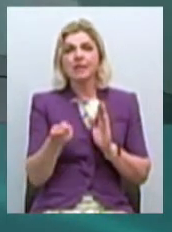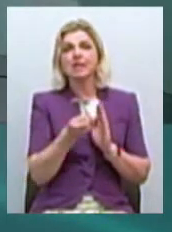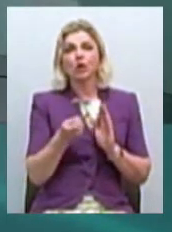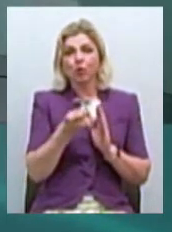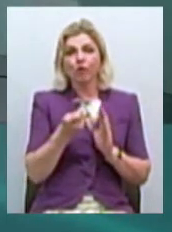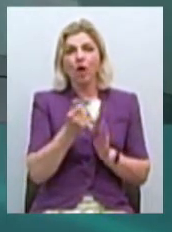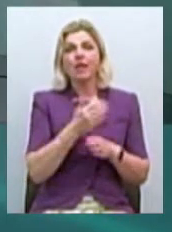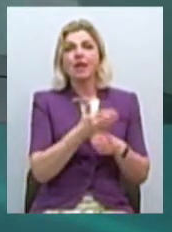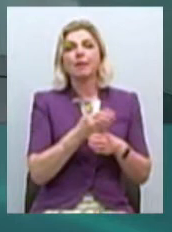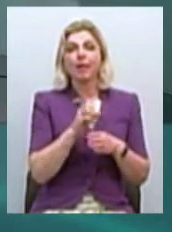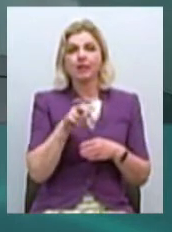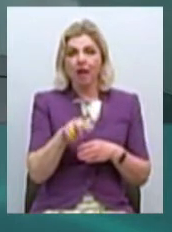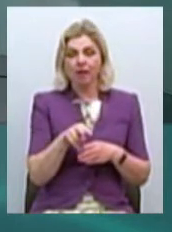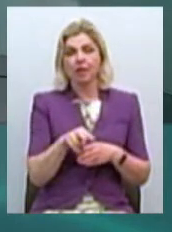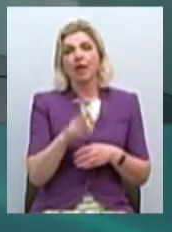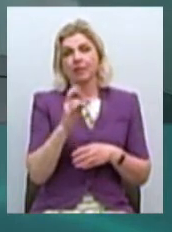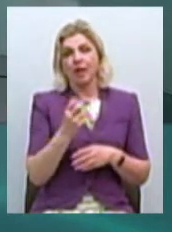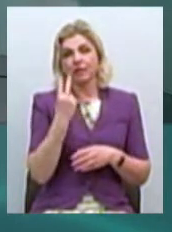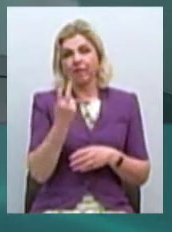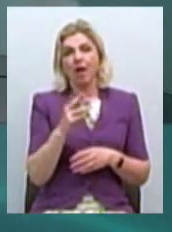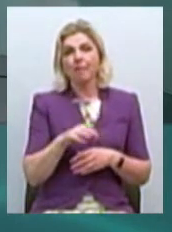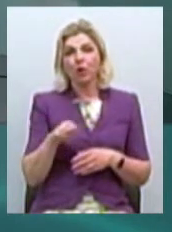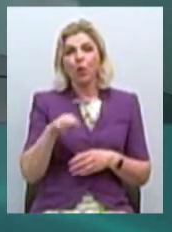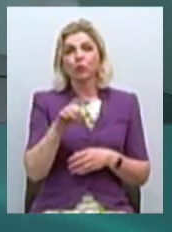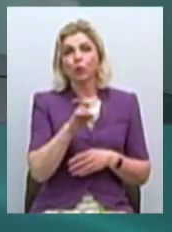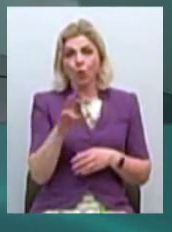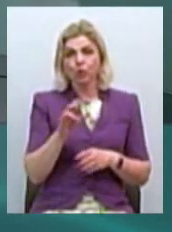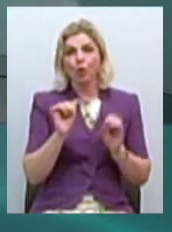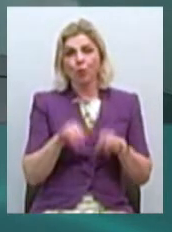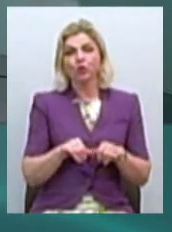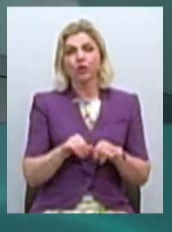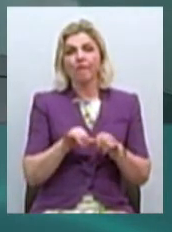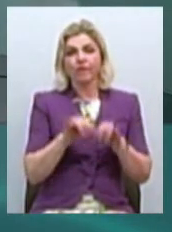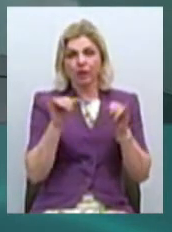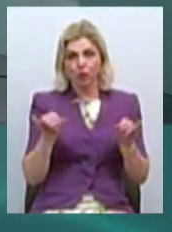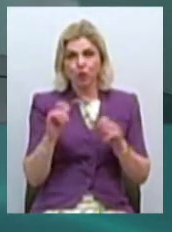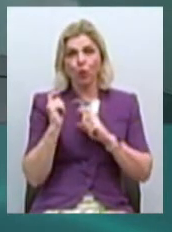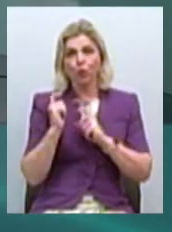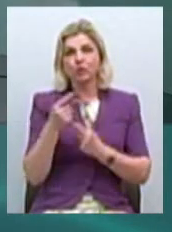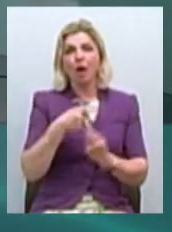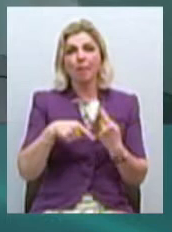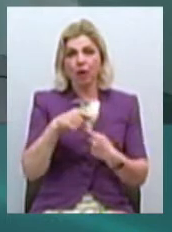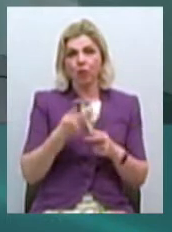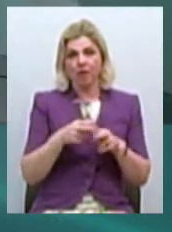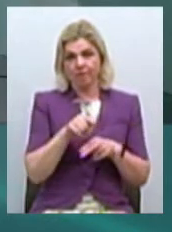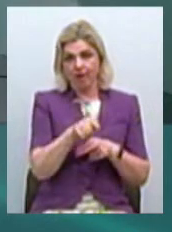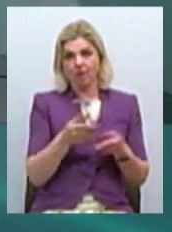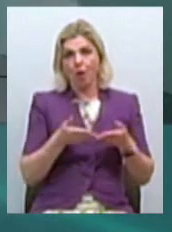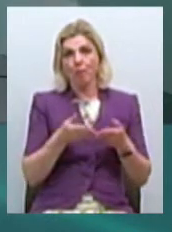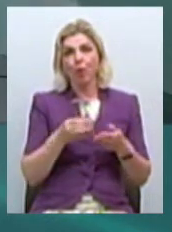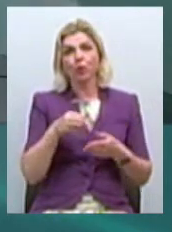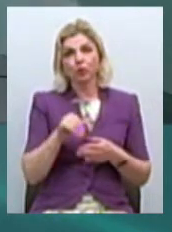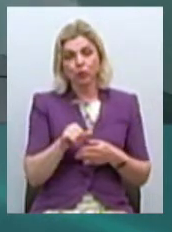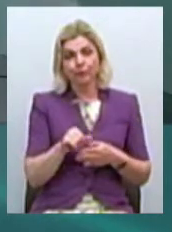в год. То есть у нас еще фактически на 2 миллиона тонн может вырасти грузооборот в данном порту. В то же